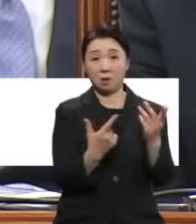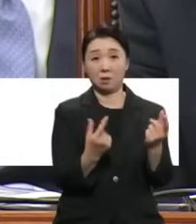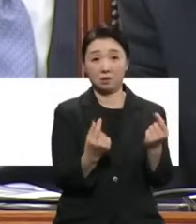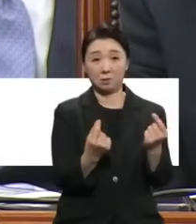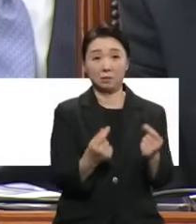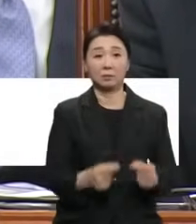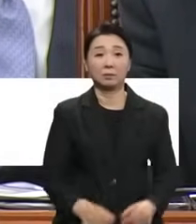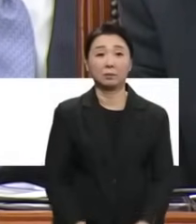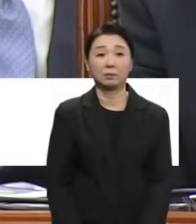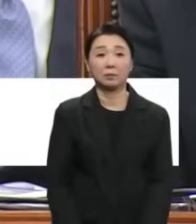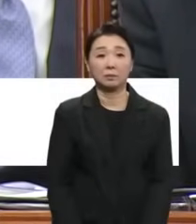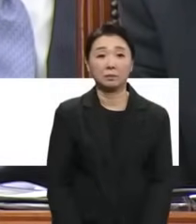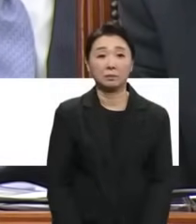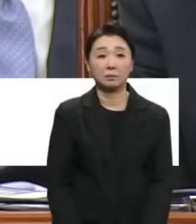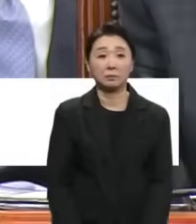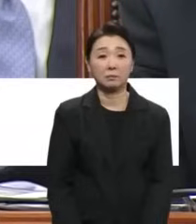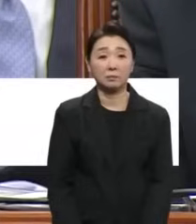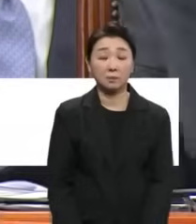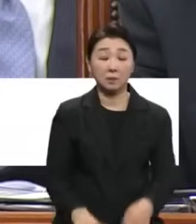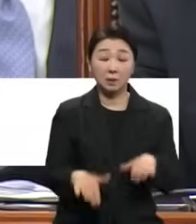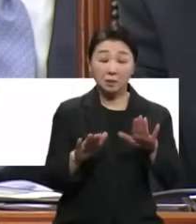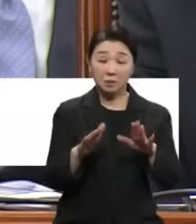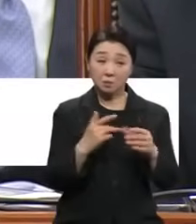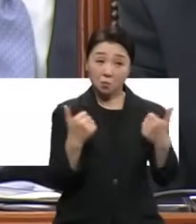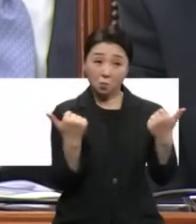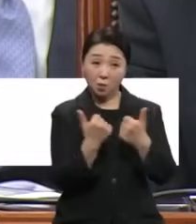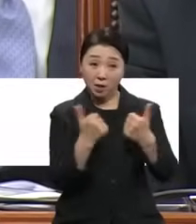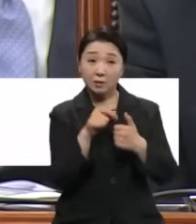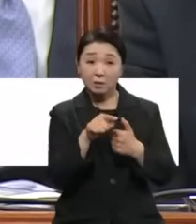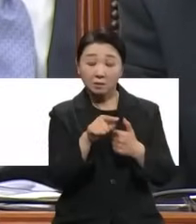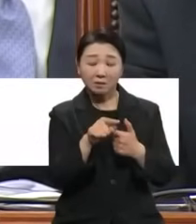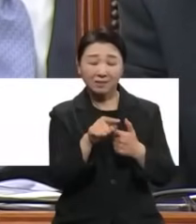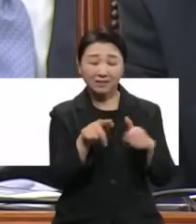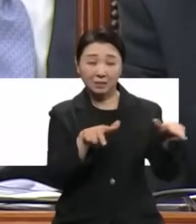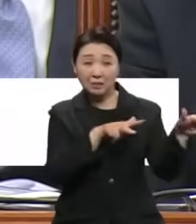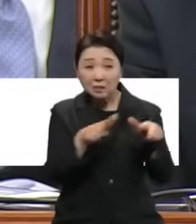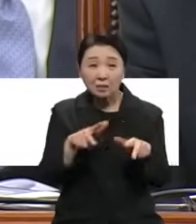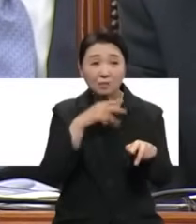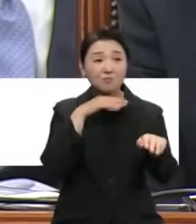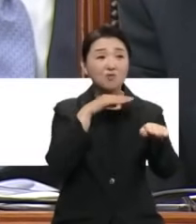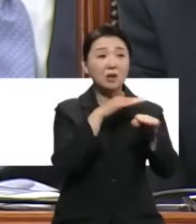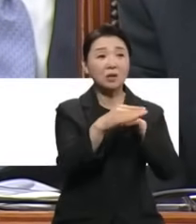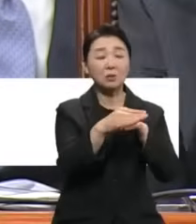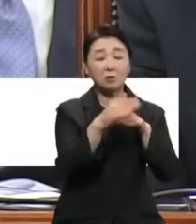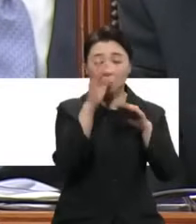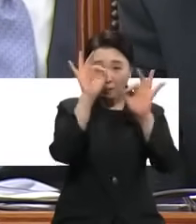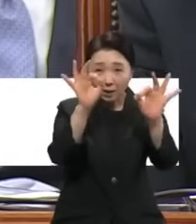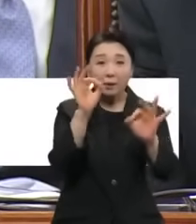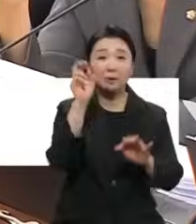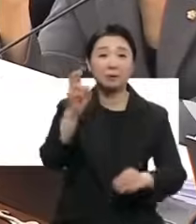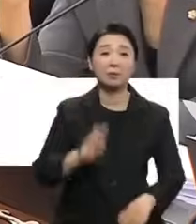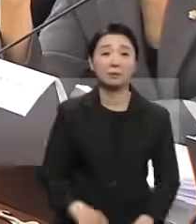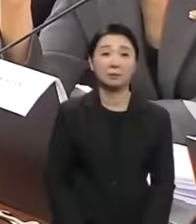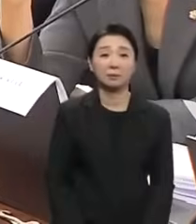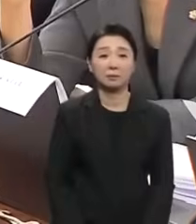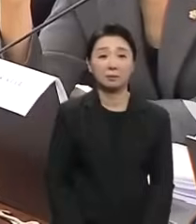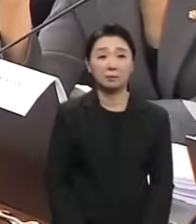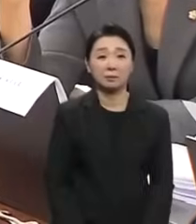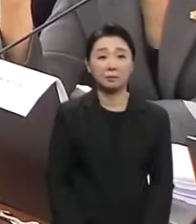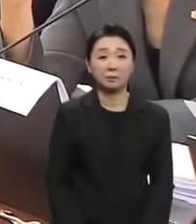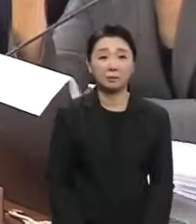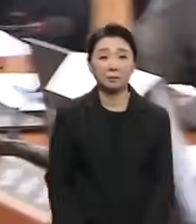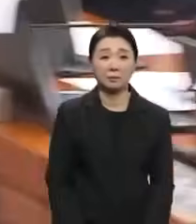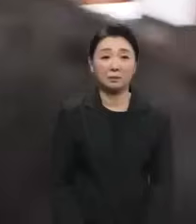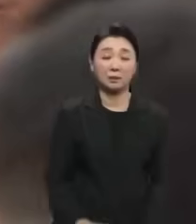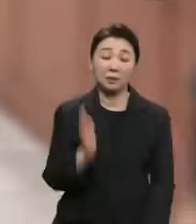사항이라고 생각합니다. 아마 지금 이 회의 실시간으로 북에서도 아마 시청하고 있을 겁니다. 이른바